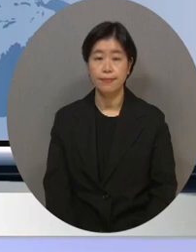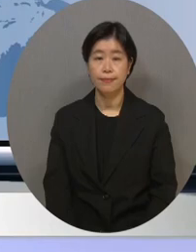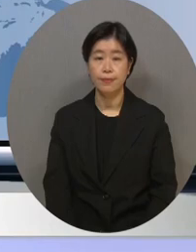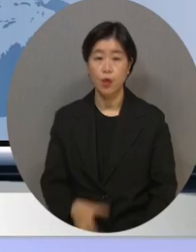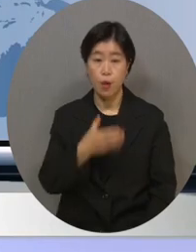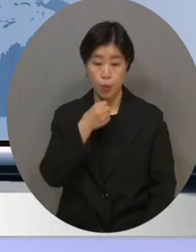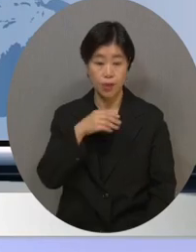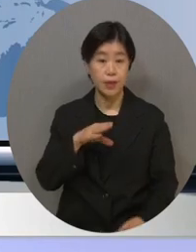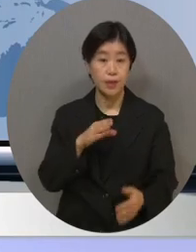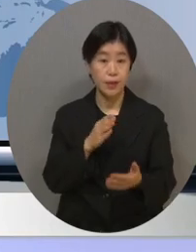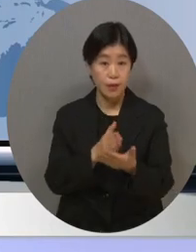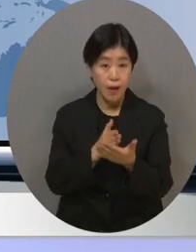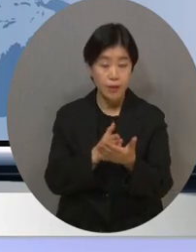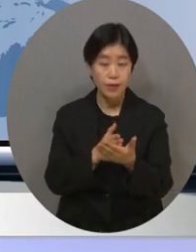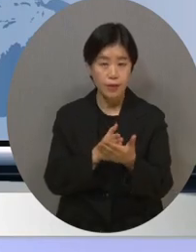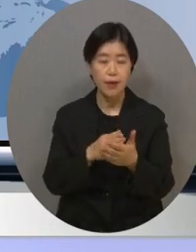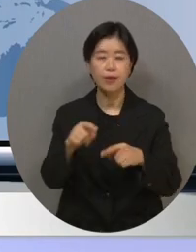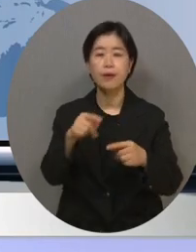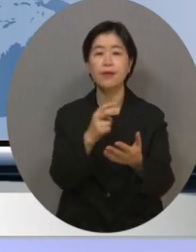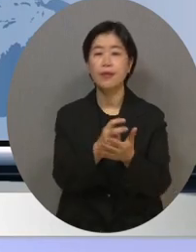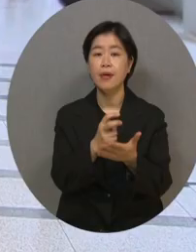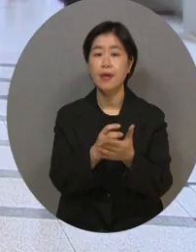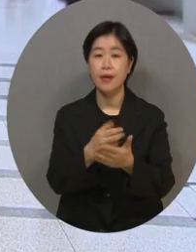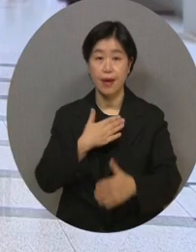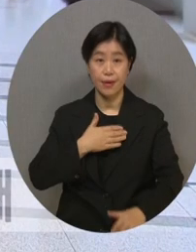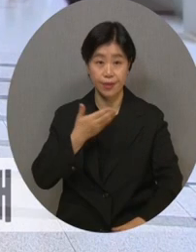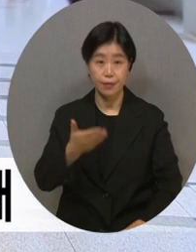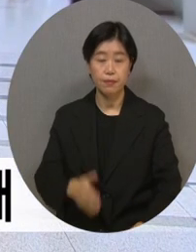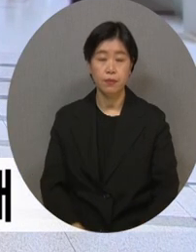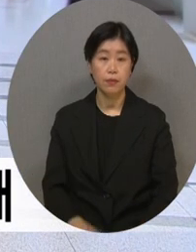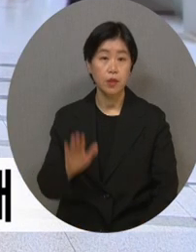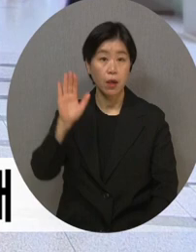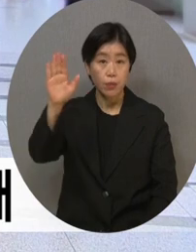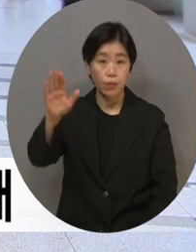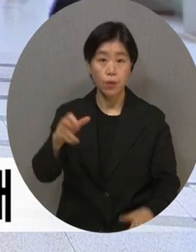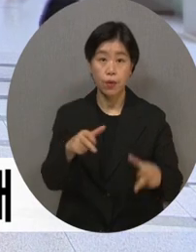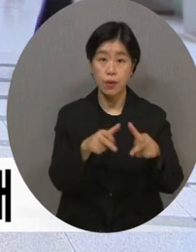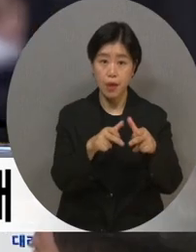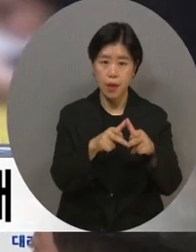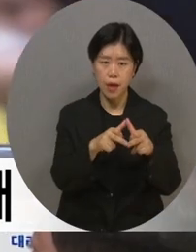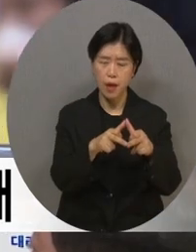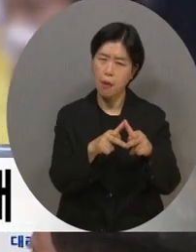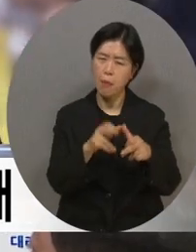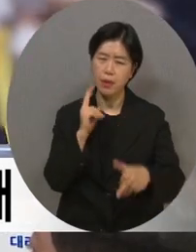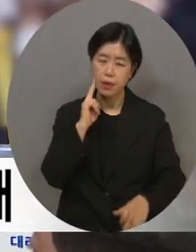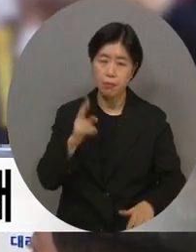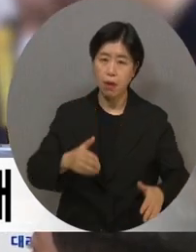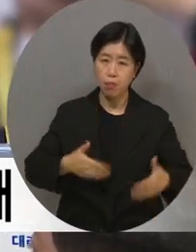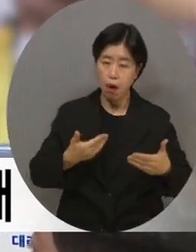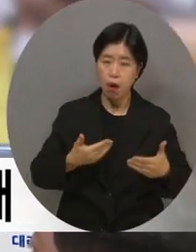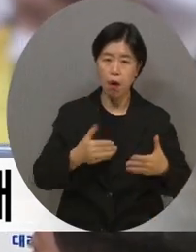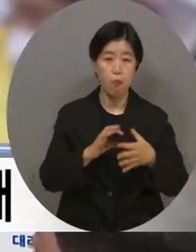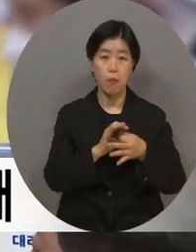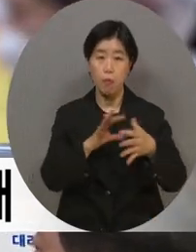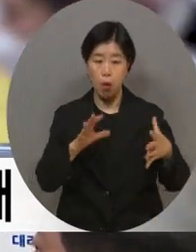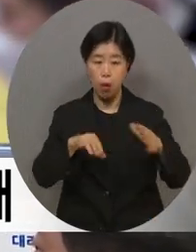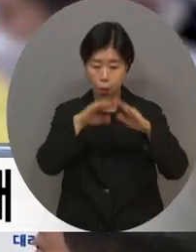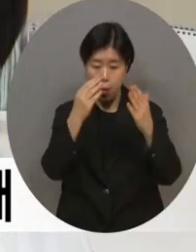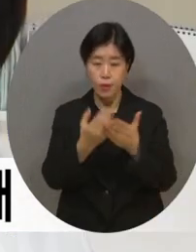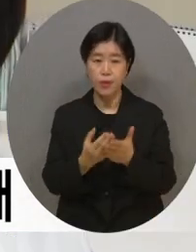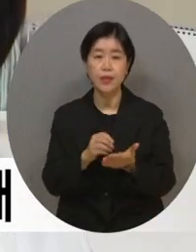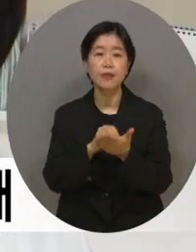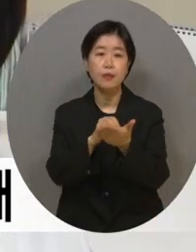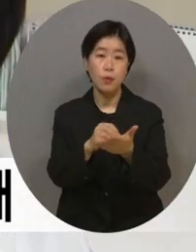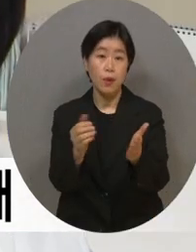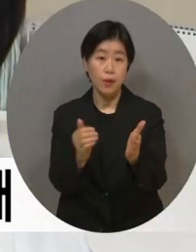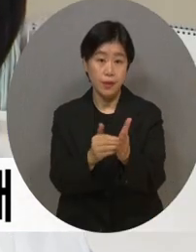이어서 복지계 정책 소식 만나보겠습니다. 앞으로도 장애 정도에 관계없이 모든 등록 장애인이